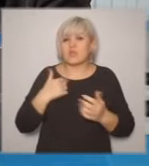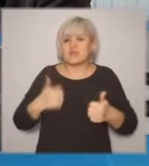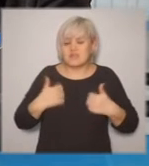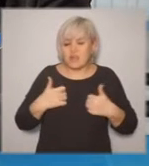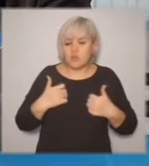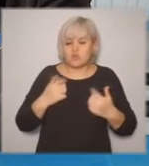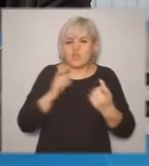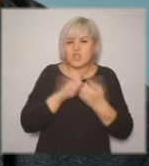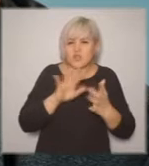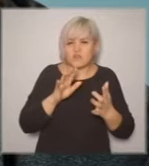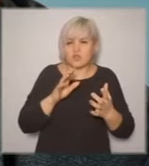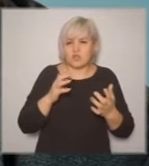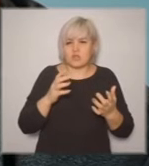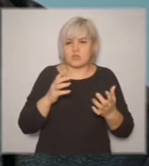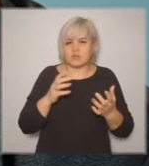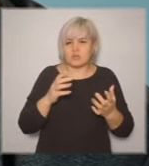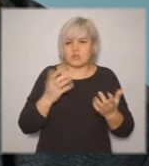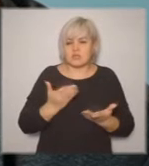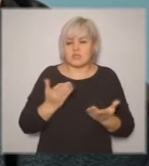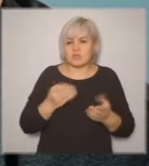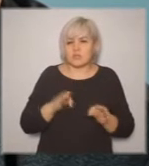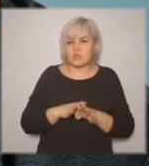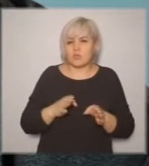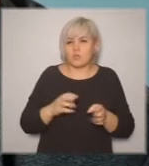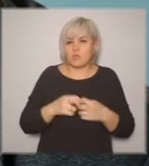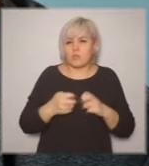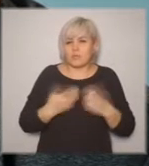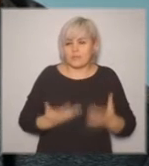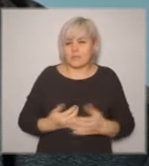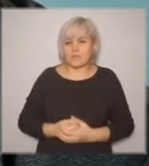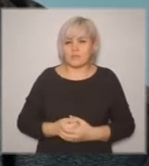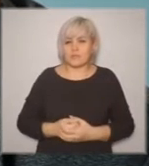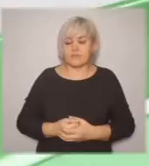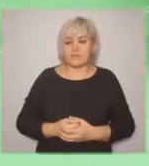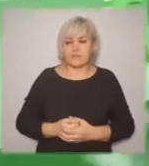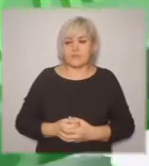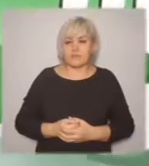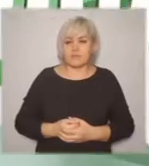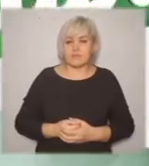вот два основных момента, от которых я стараюсь отталкиваться.